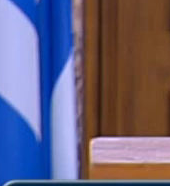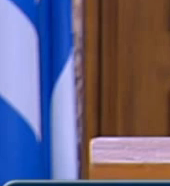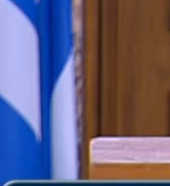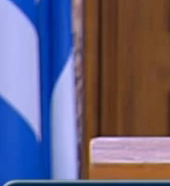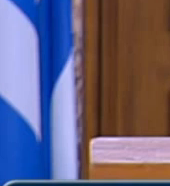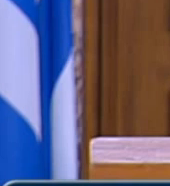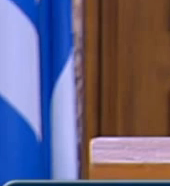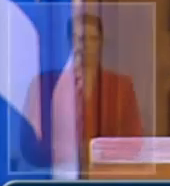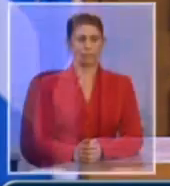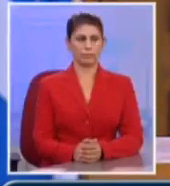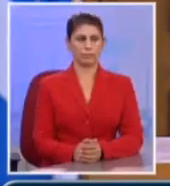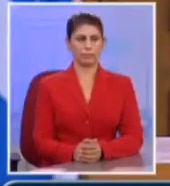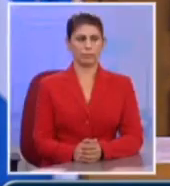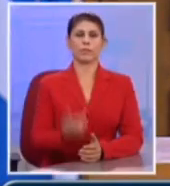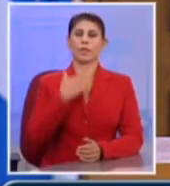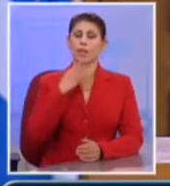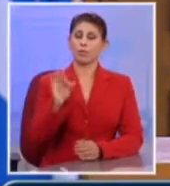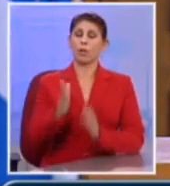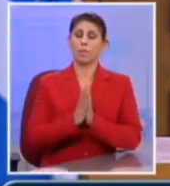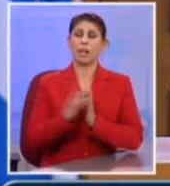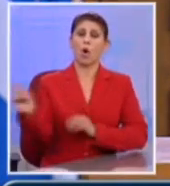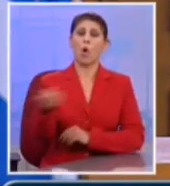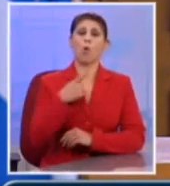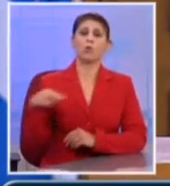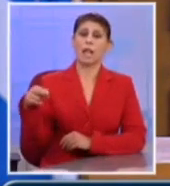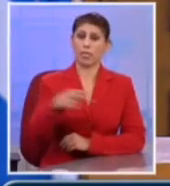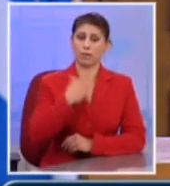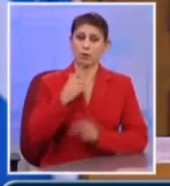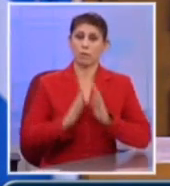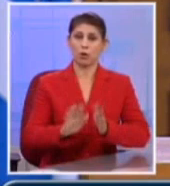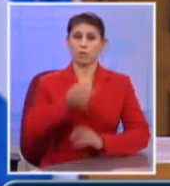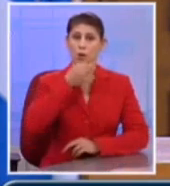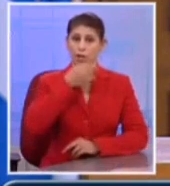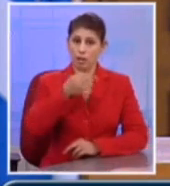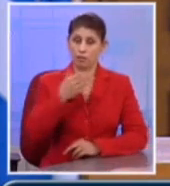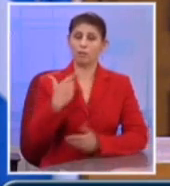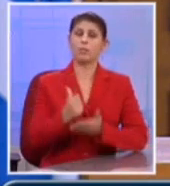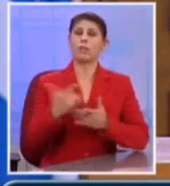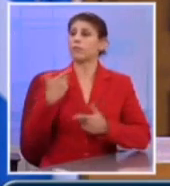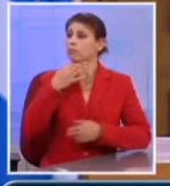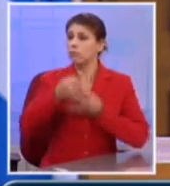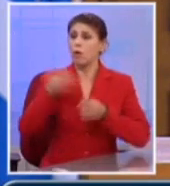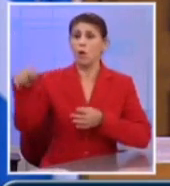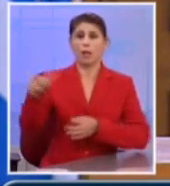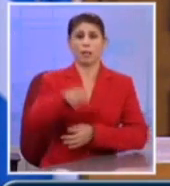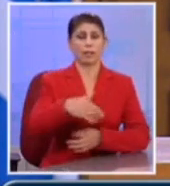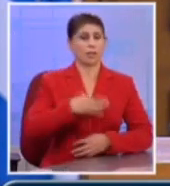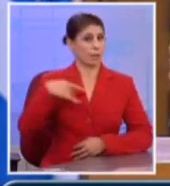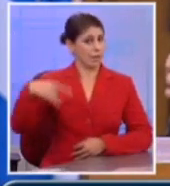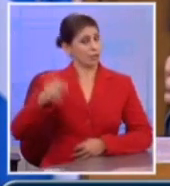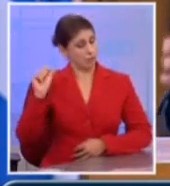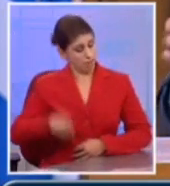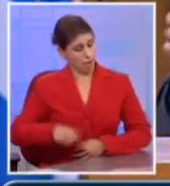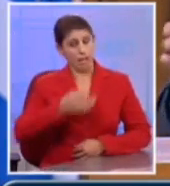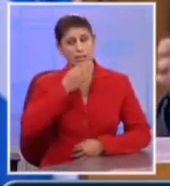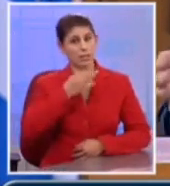παρακάλεσα τους συναδέλφους να προχωρήσουμε στις ομιλίες και στις τοποθετήσεις. Κύριε Παναγιωτόπουλε, είστε